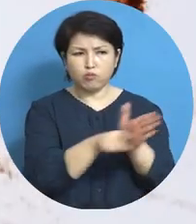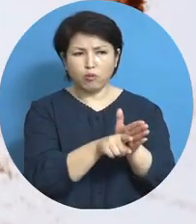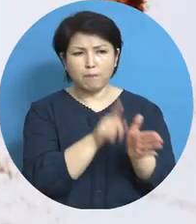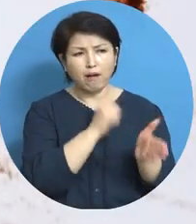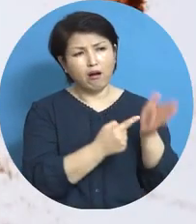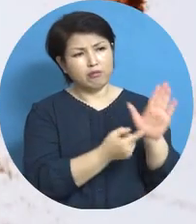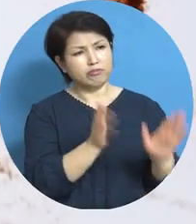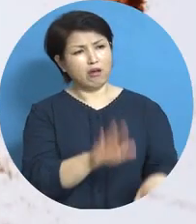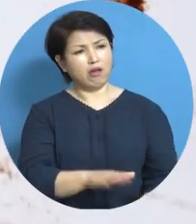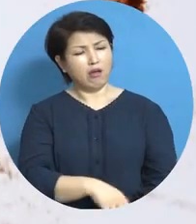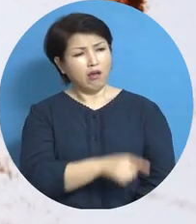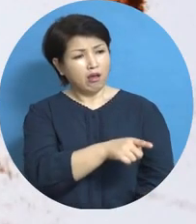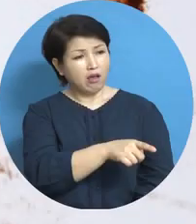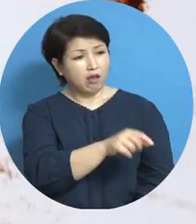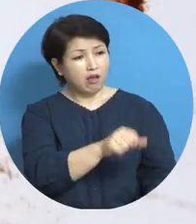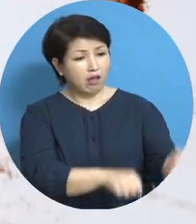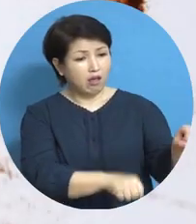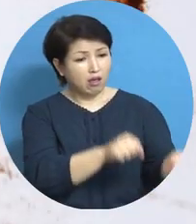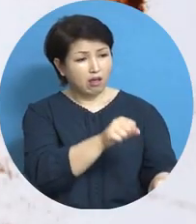이렇게 하고 있다니까.